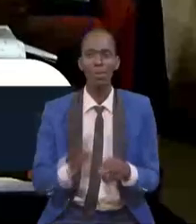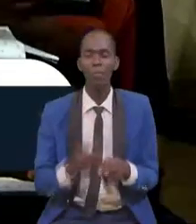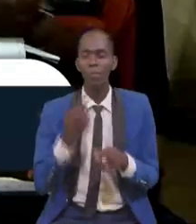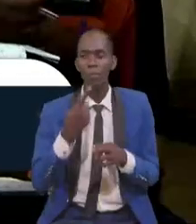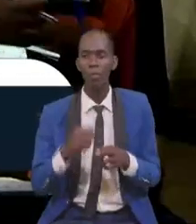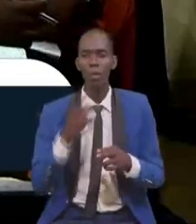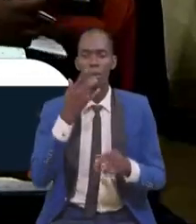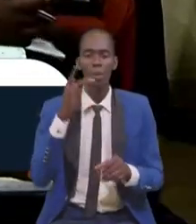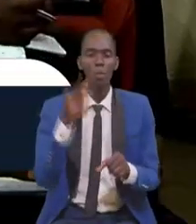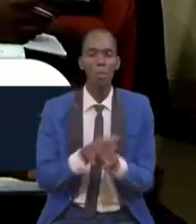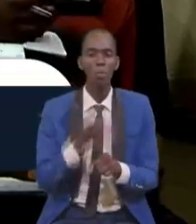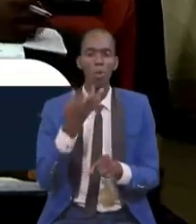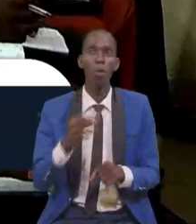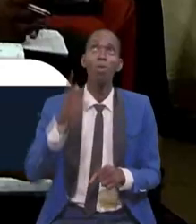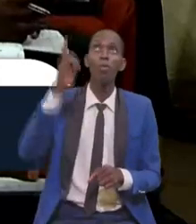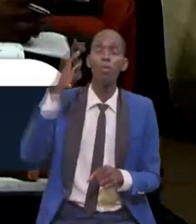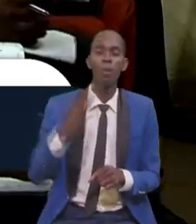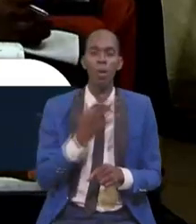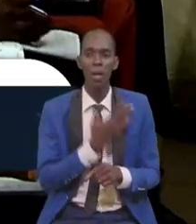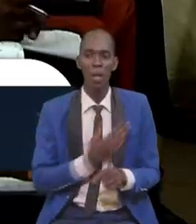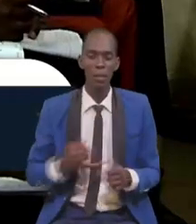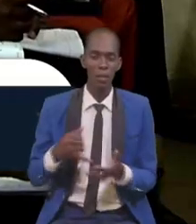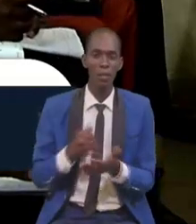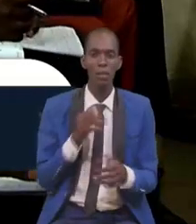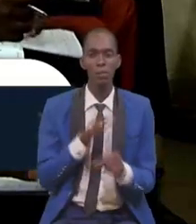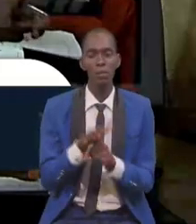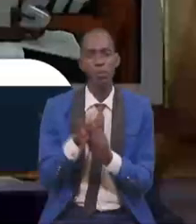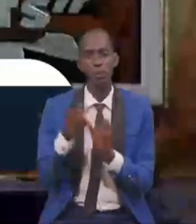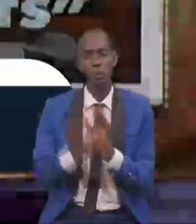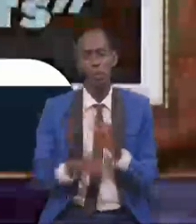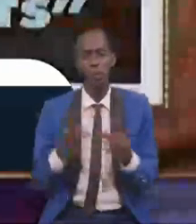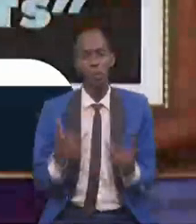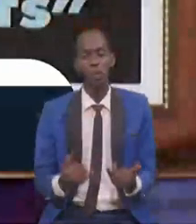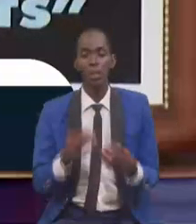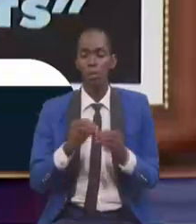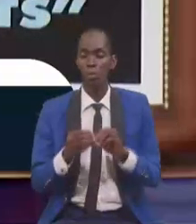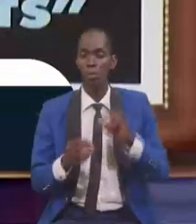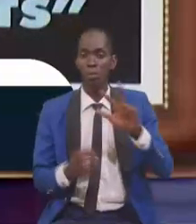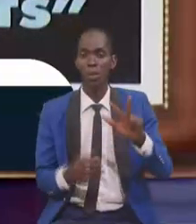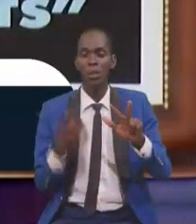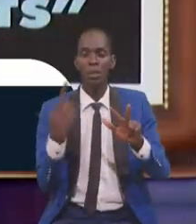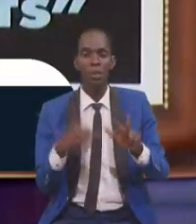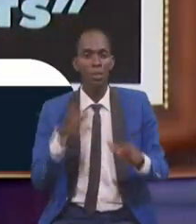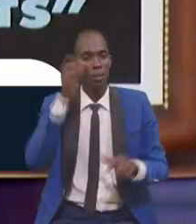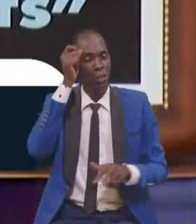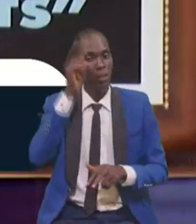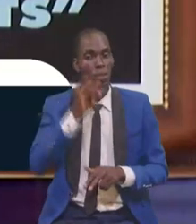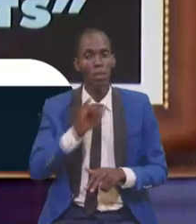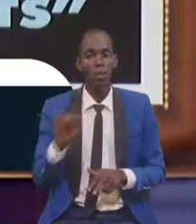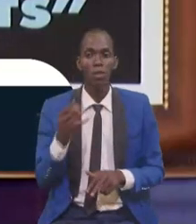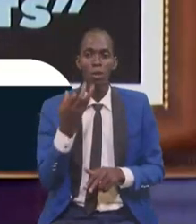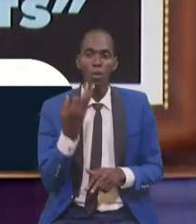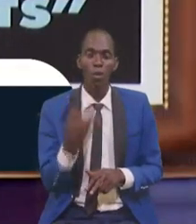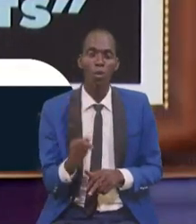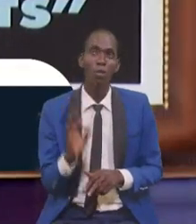Jésus-Christ. La promesse de Dieu et son accomplissement. Maintenant, le troisième point, c'est la